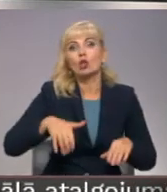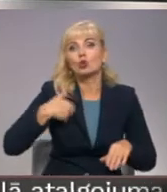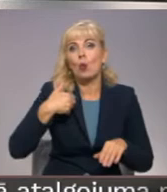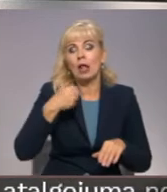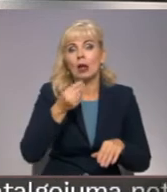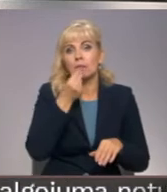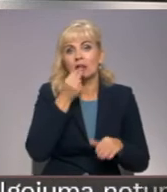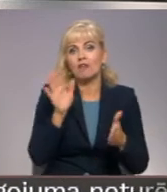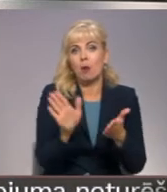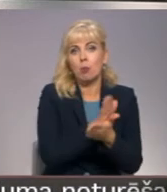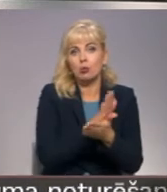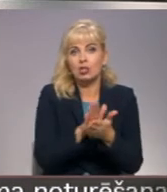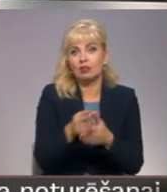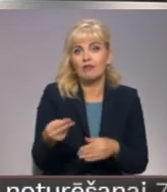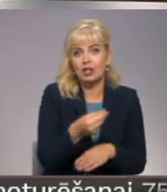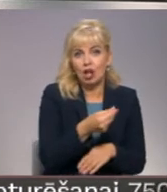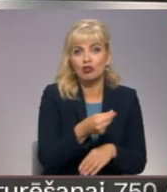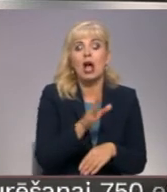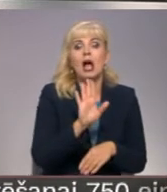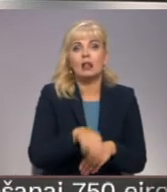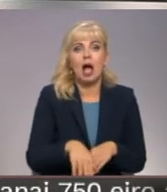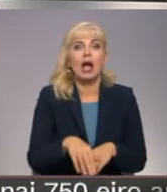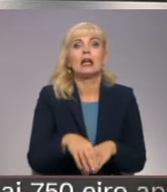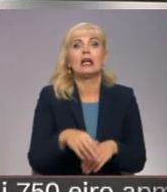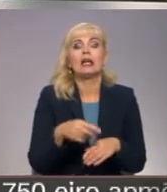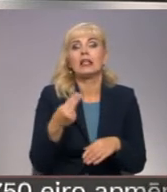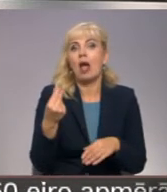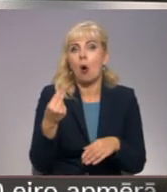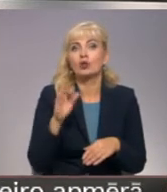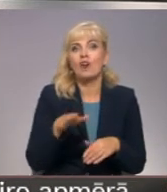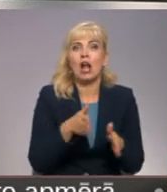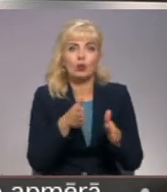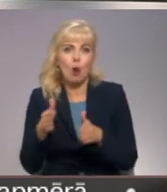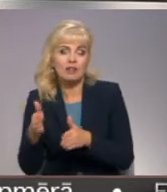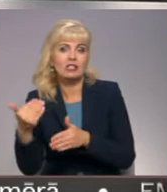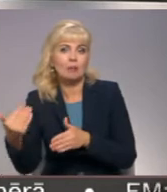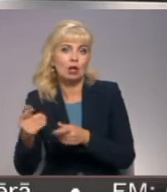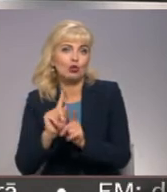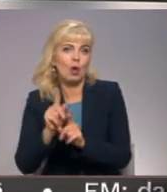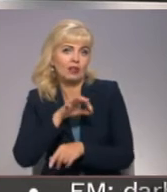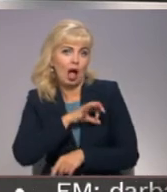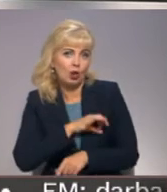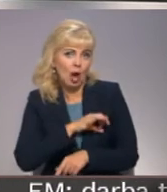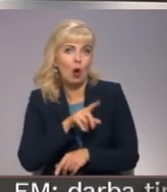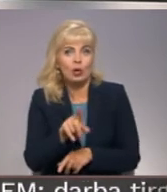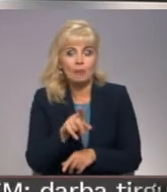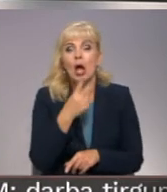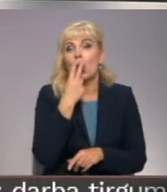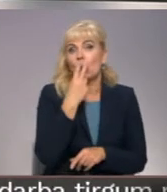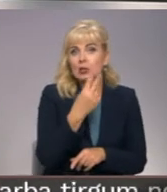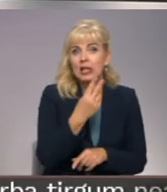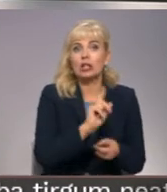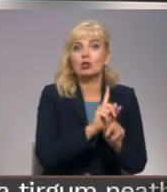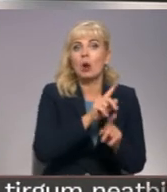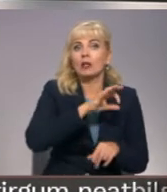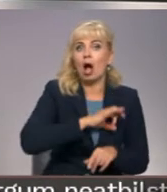līdzekļus varētu novirzīt pedagogu algām. Vietvars uzskata, ka skolotāju atalgojumu nedrīkst paaugstināt uz bērnu pusdienu rēķina.